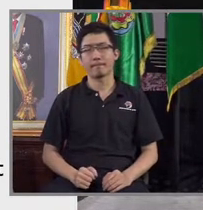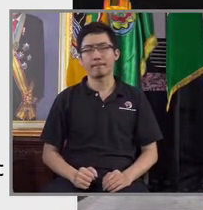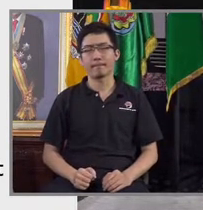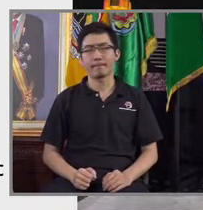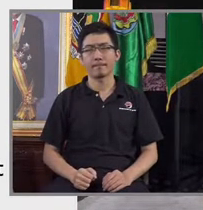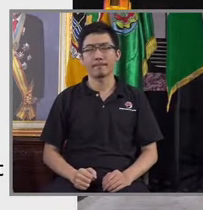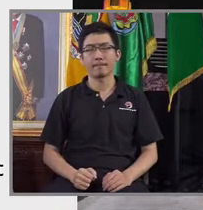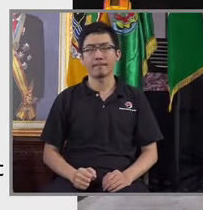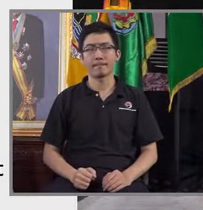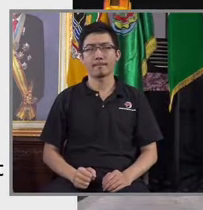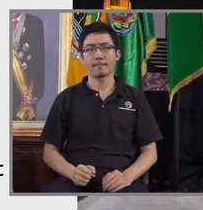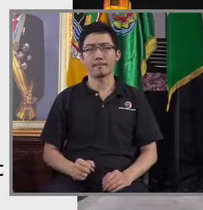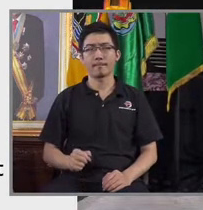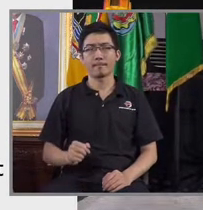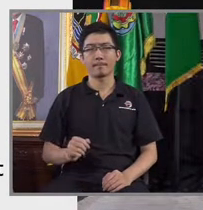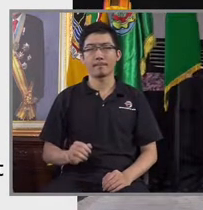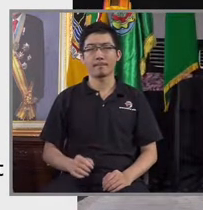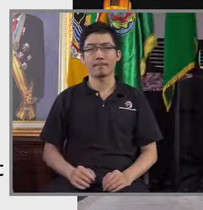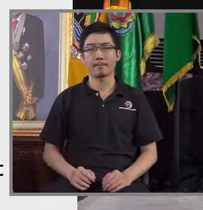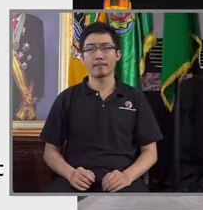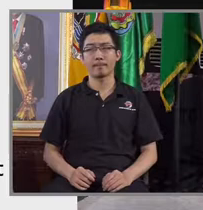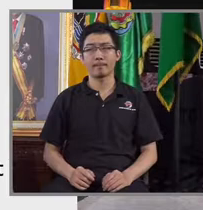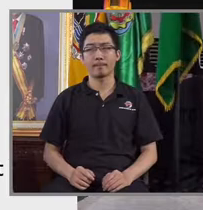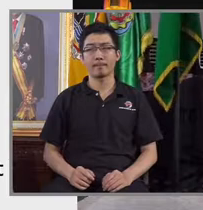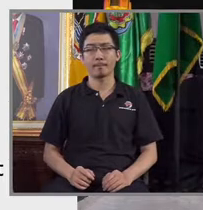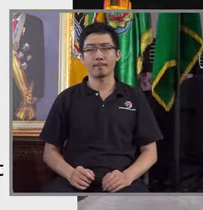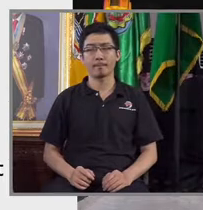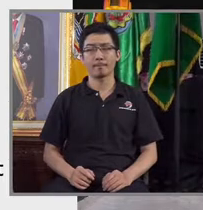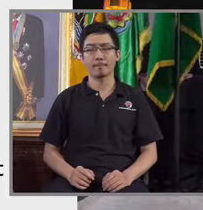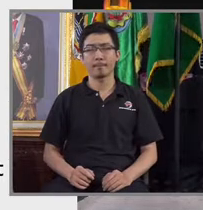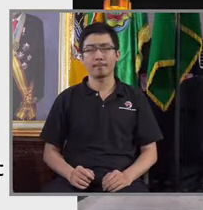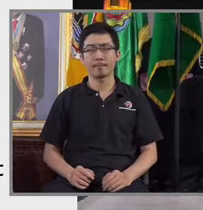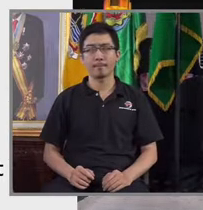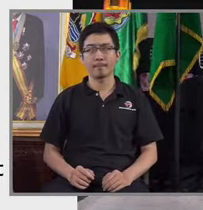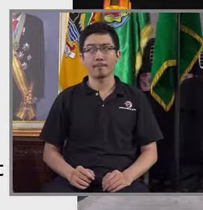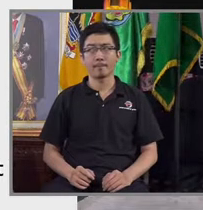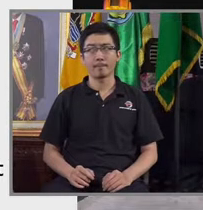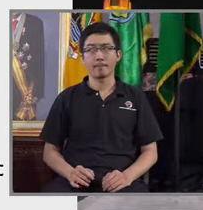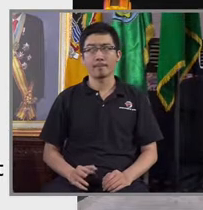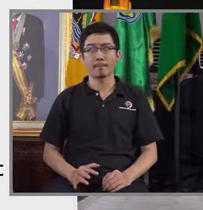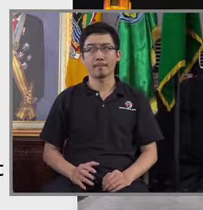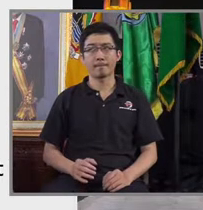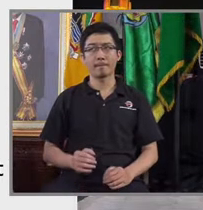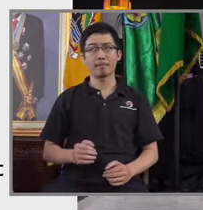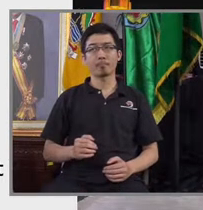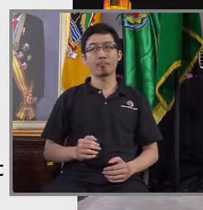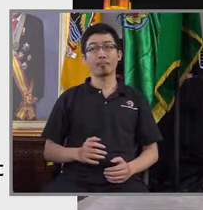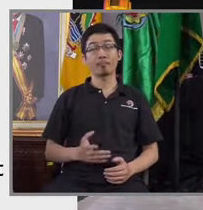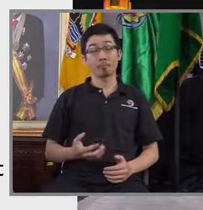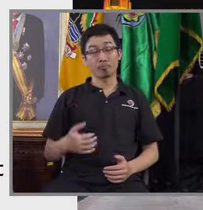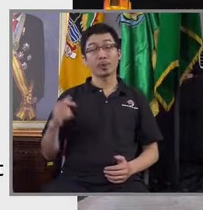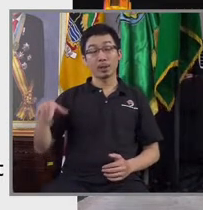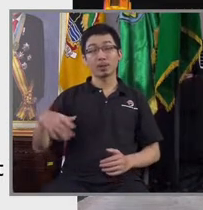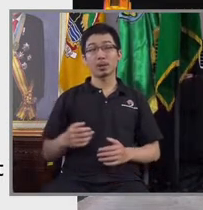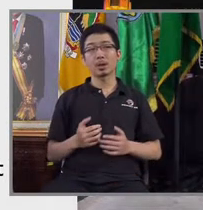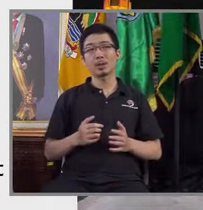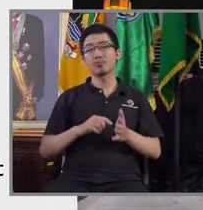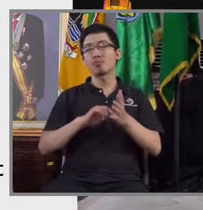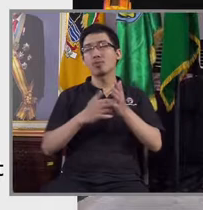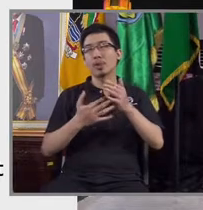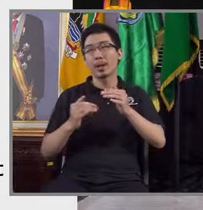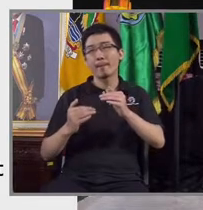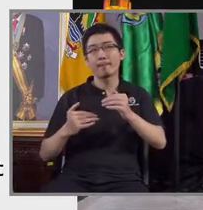dengan pola pinjaman daerah dan pola ini mampu meningkatkan yaitu persentase dalam